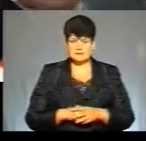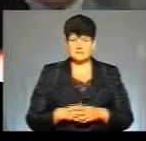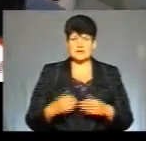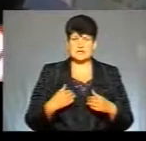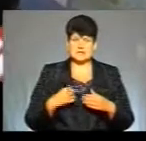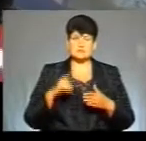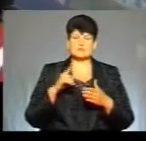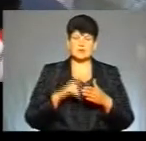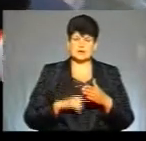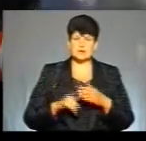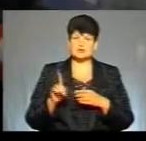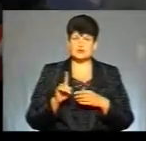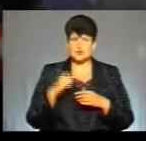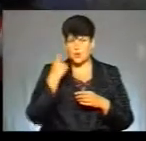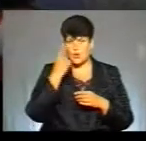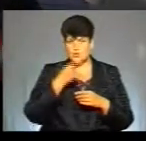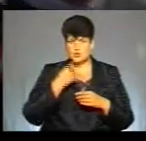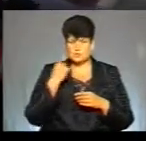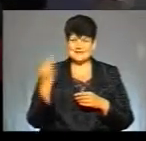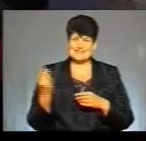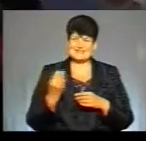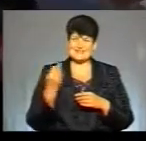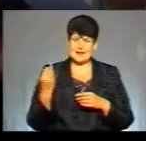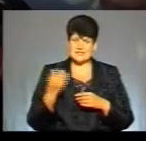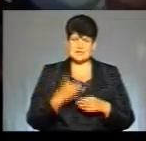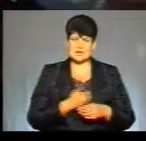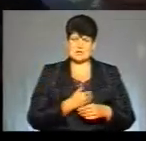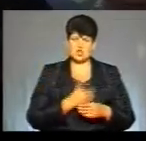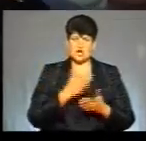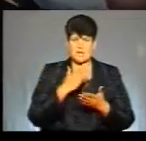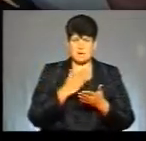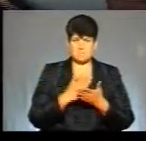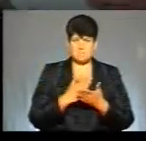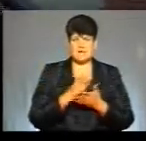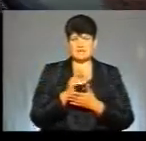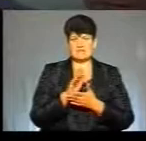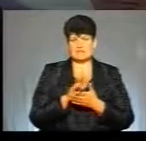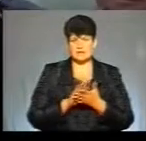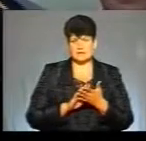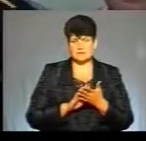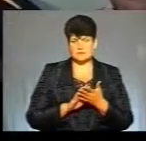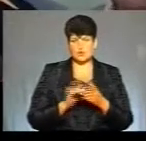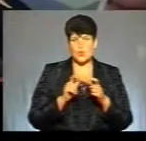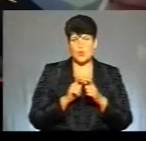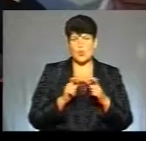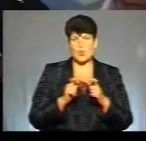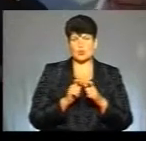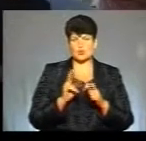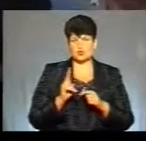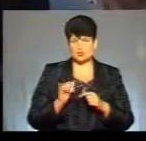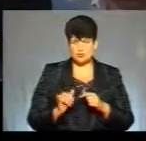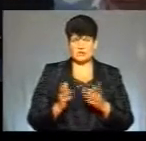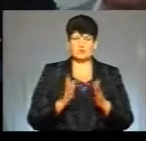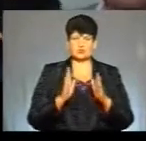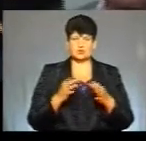сподіваюся, що особисті інтереси і бажання мати, вибачте за такий сленг, корочку, яка буде